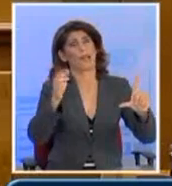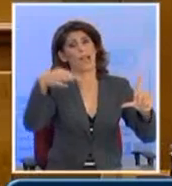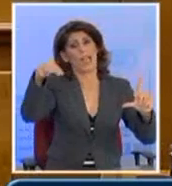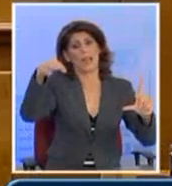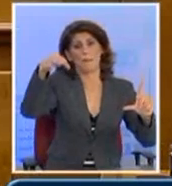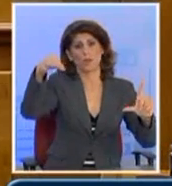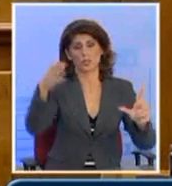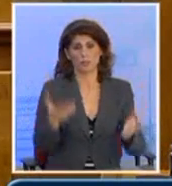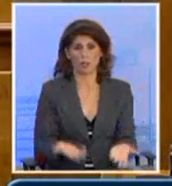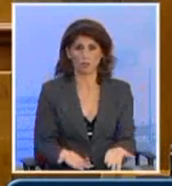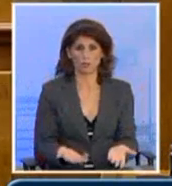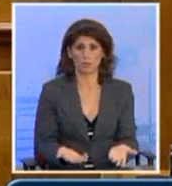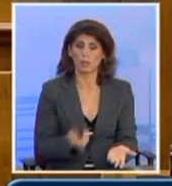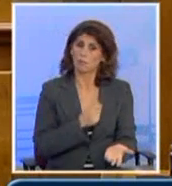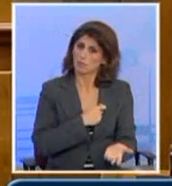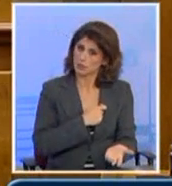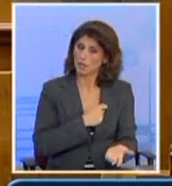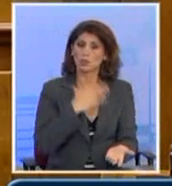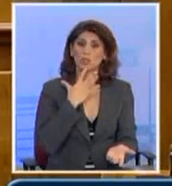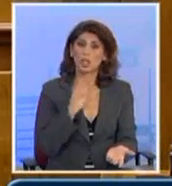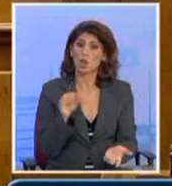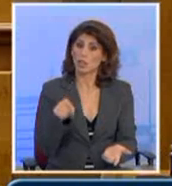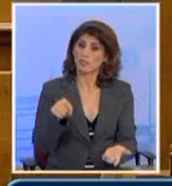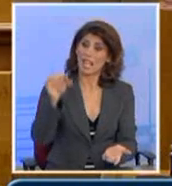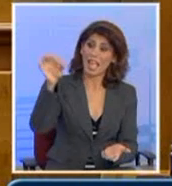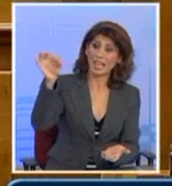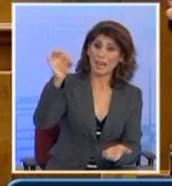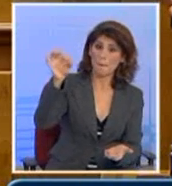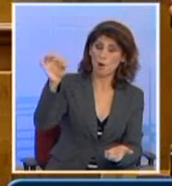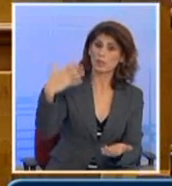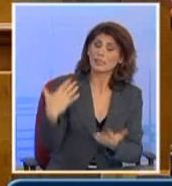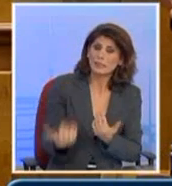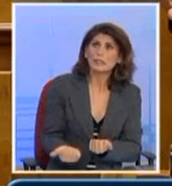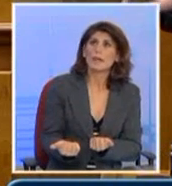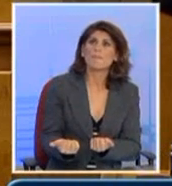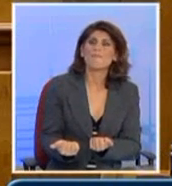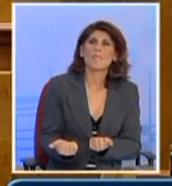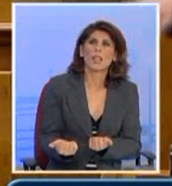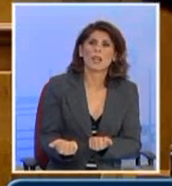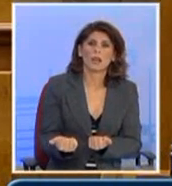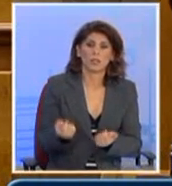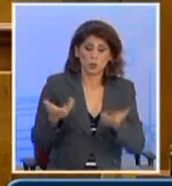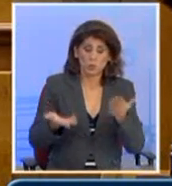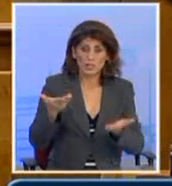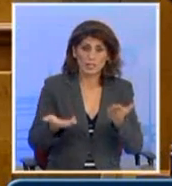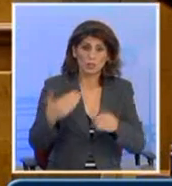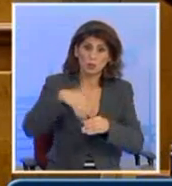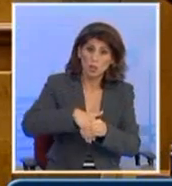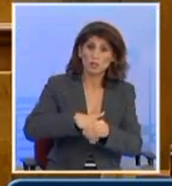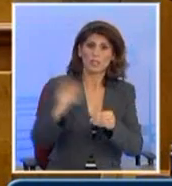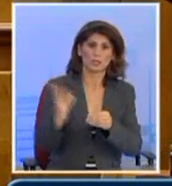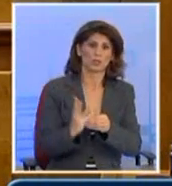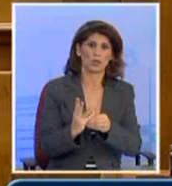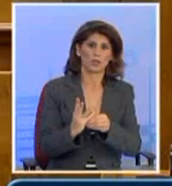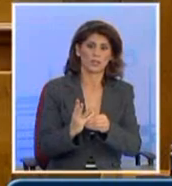εκκρεμότητας. Πιστεύω ότι οι λόγοι αυτής της εκκρεμότητας αφορούν πρωτίστως τους συσχετισμούς στο εσωτερικό της